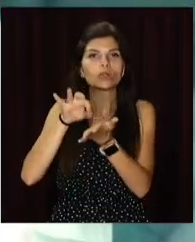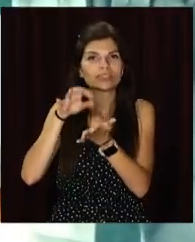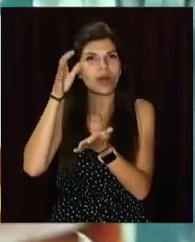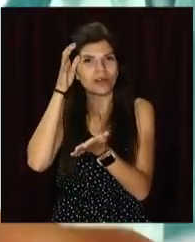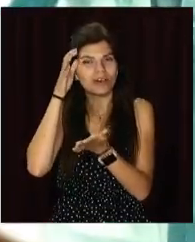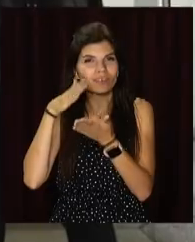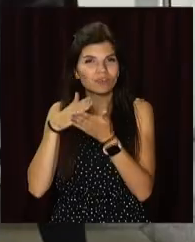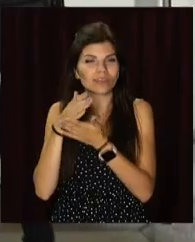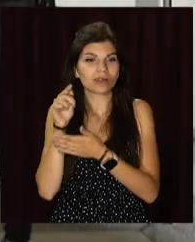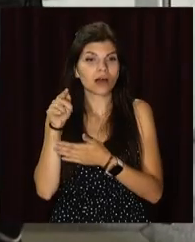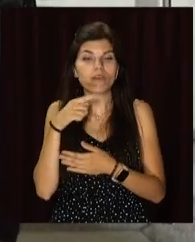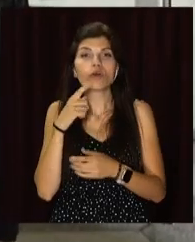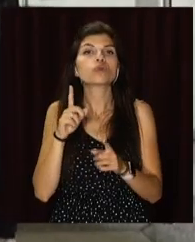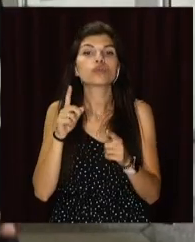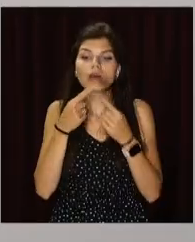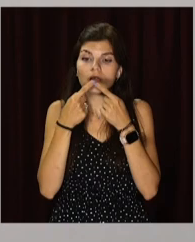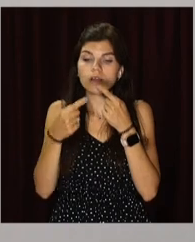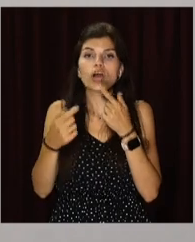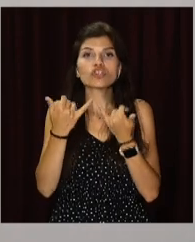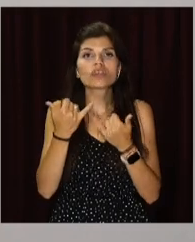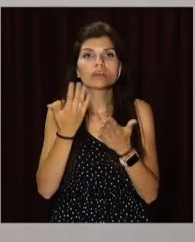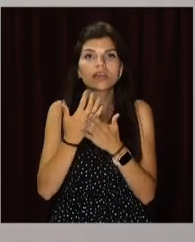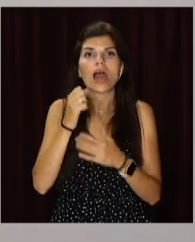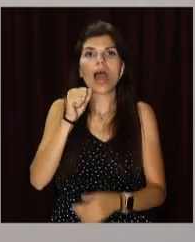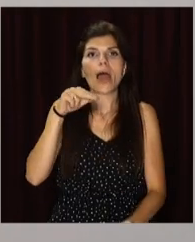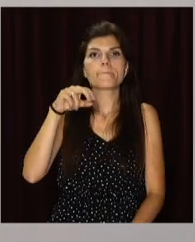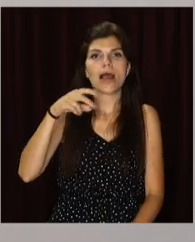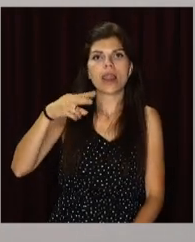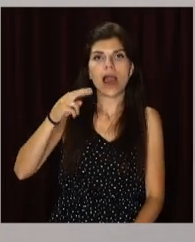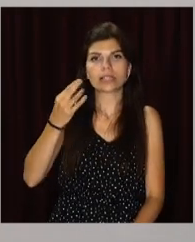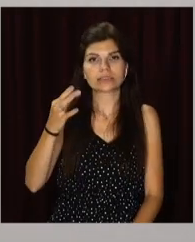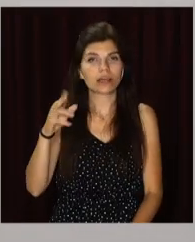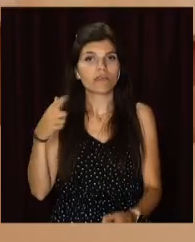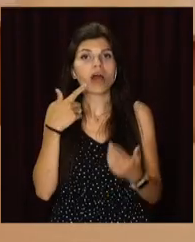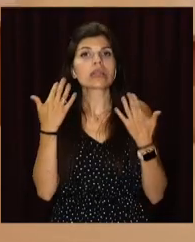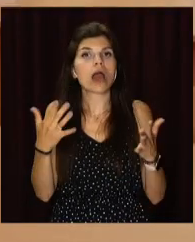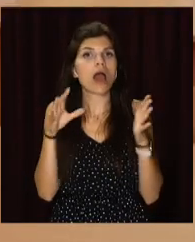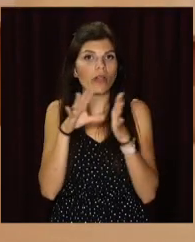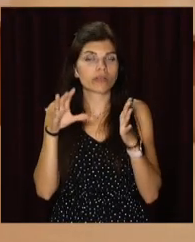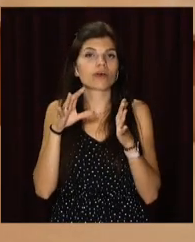оцінювання якості освіти. Адже наразі тривають апеляції, тому кількість рекордсменів може зрости.